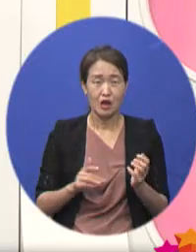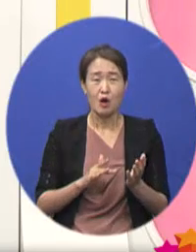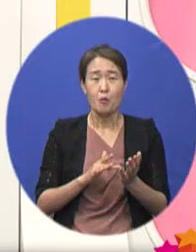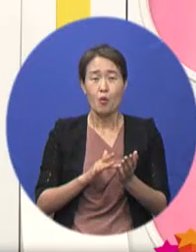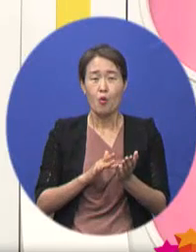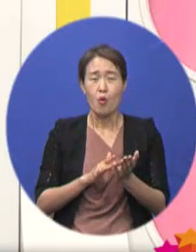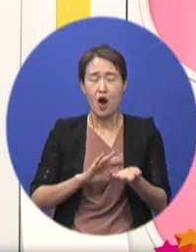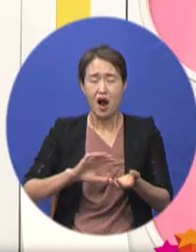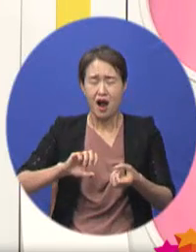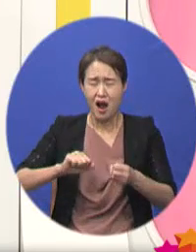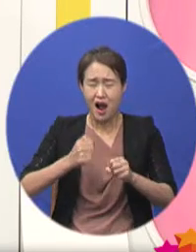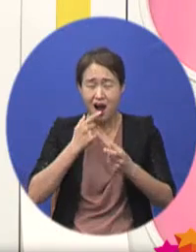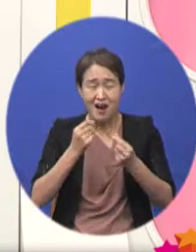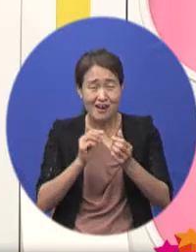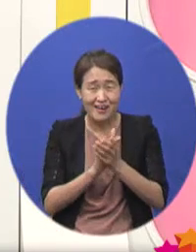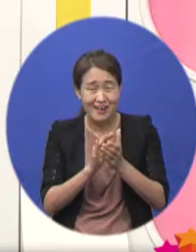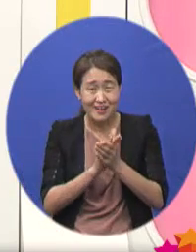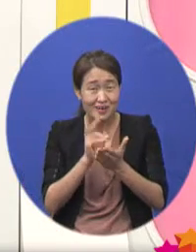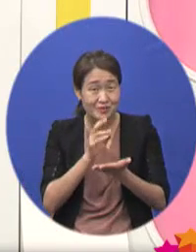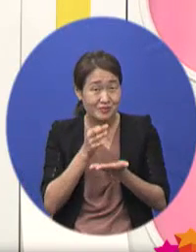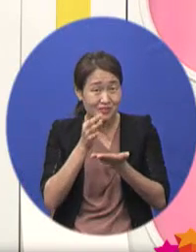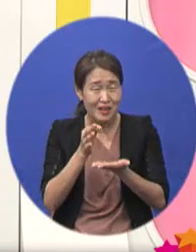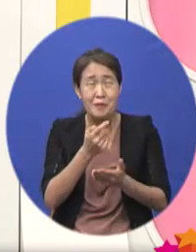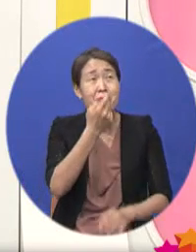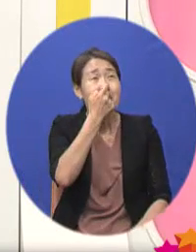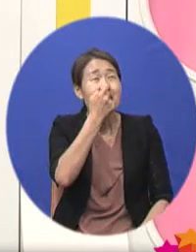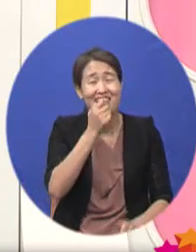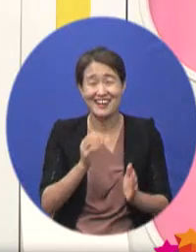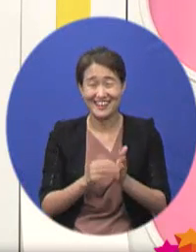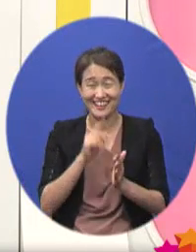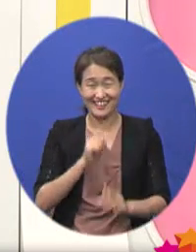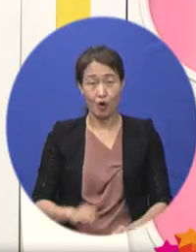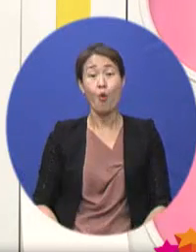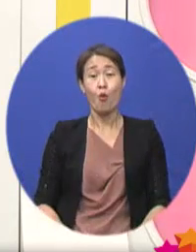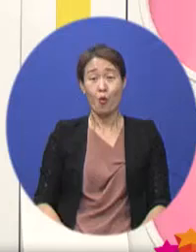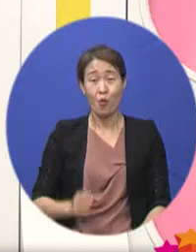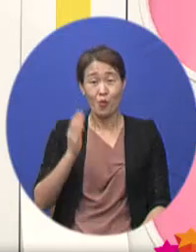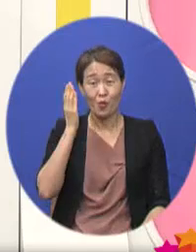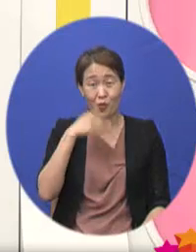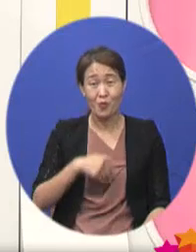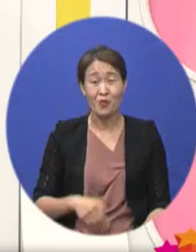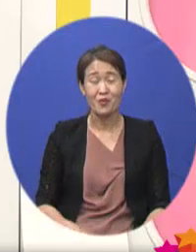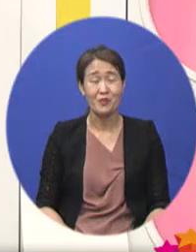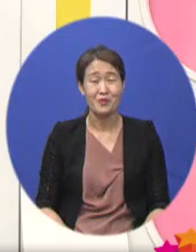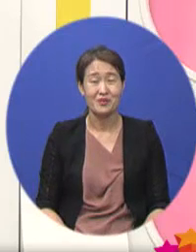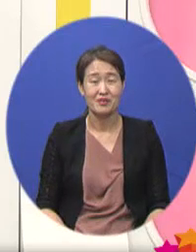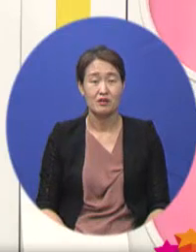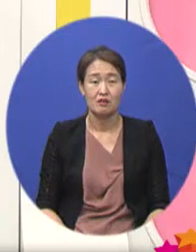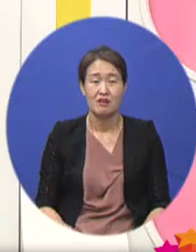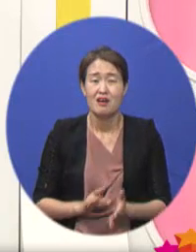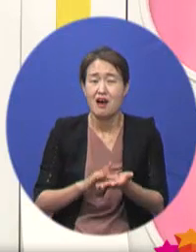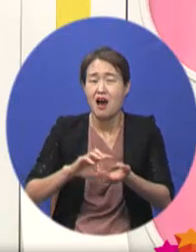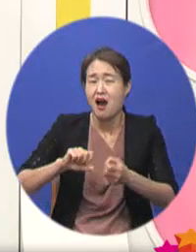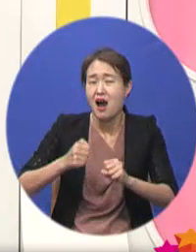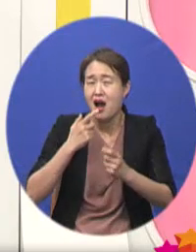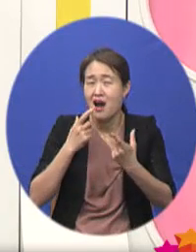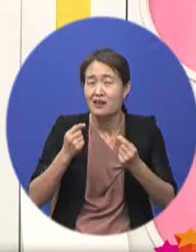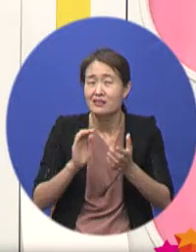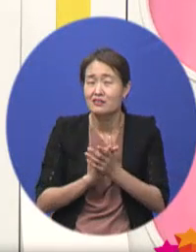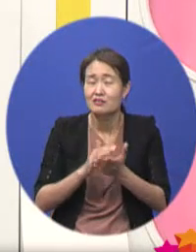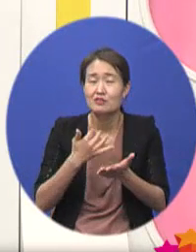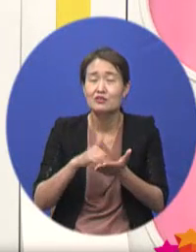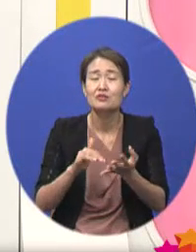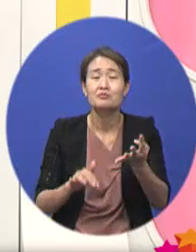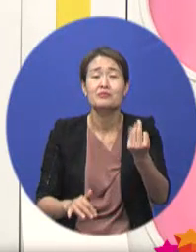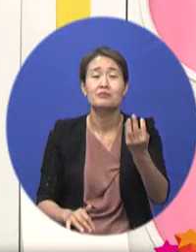친구를 또 선택을 하시고 노래를 예, 하시는데 노래 교실에서 배웠어요. 아, 보약 같은 친구. 예. 그 보약 같은 친구가 몇 분이나